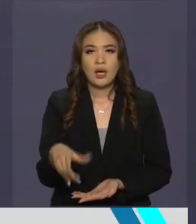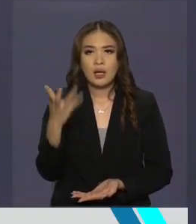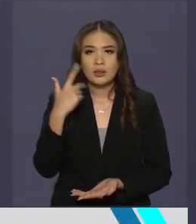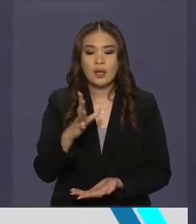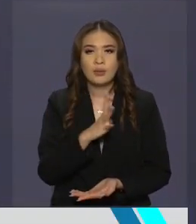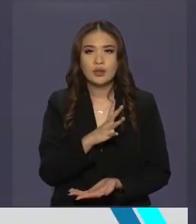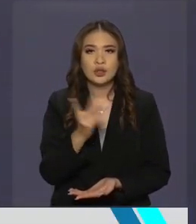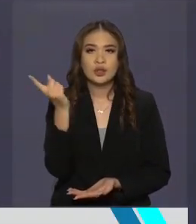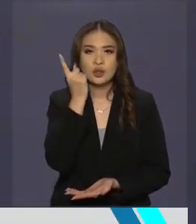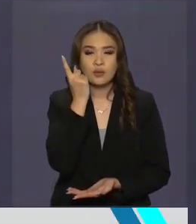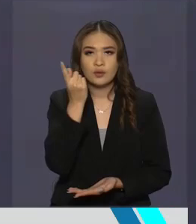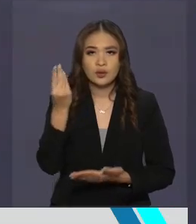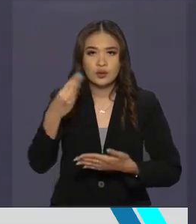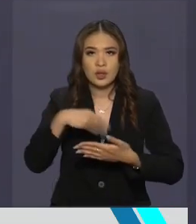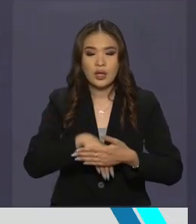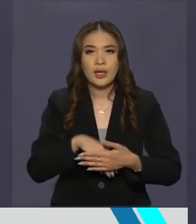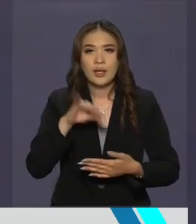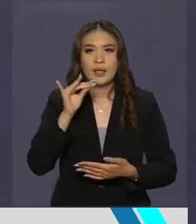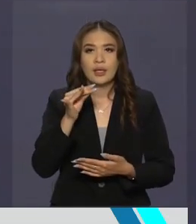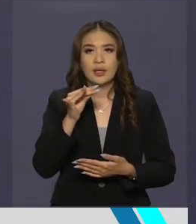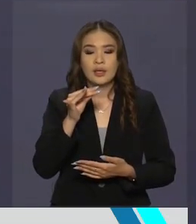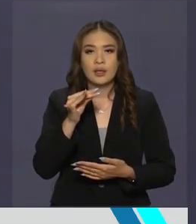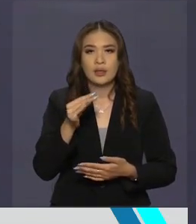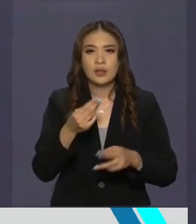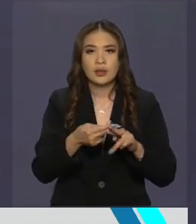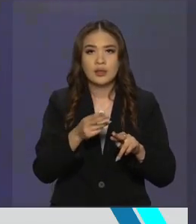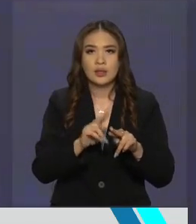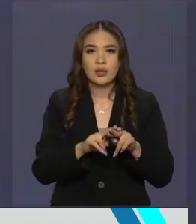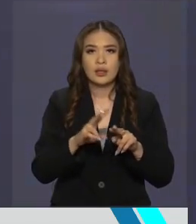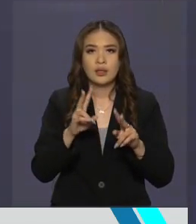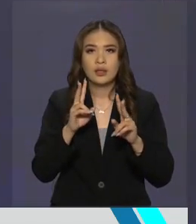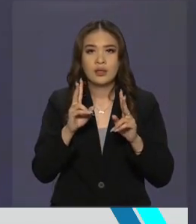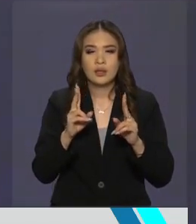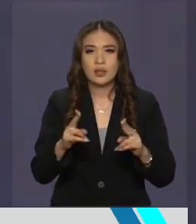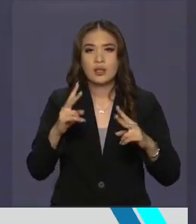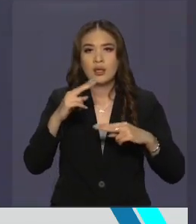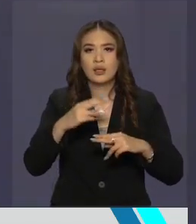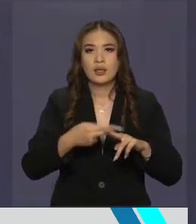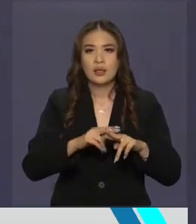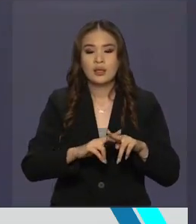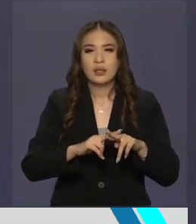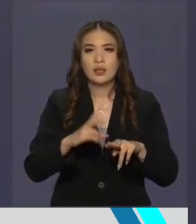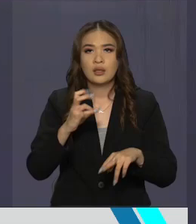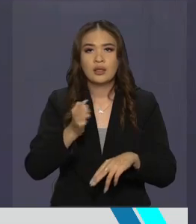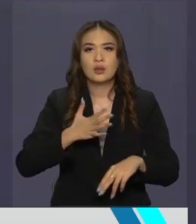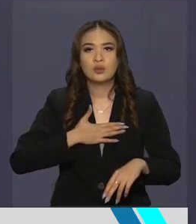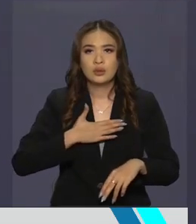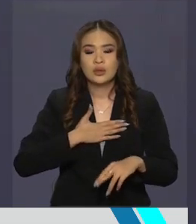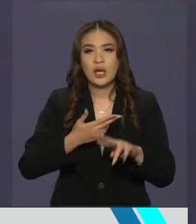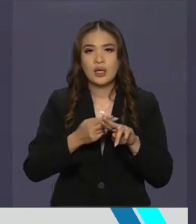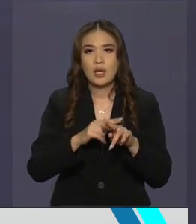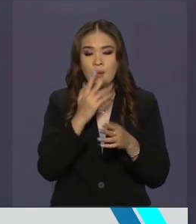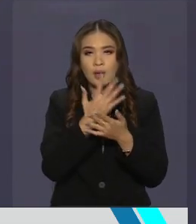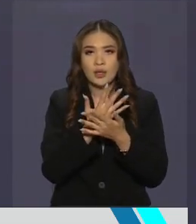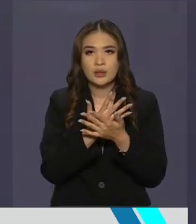с собой смартфон и сделал надрез на груди и своего рода там получается